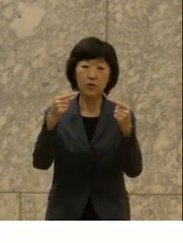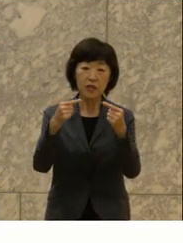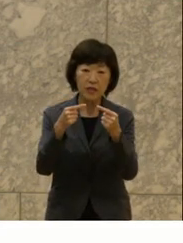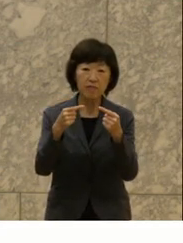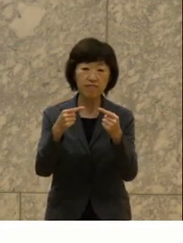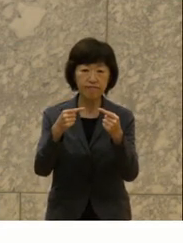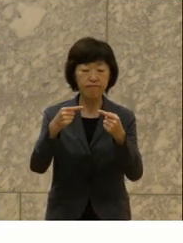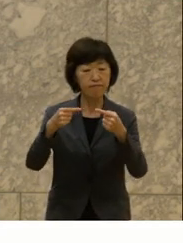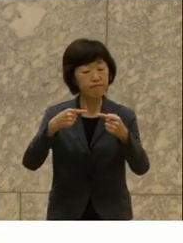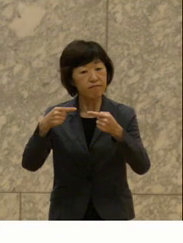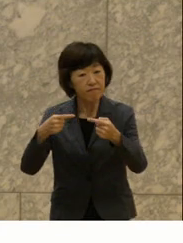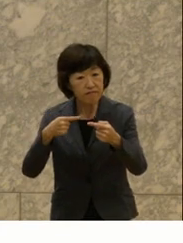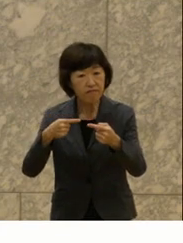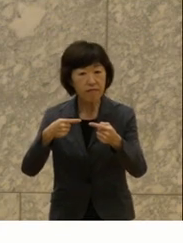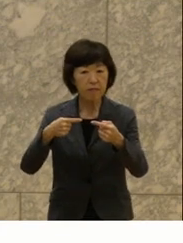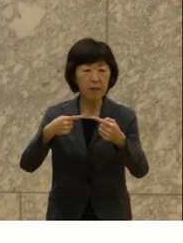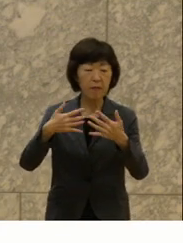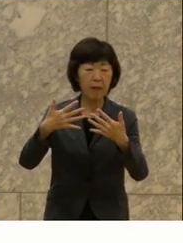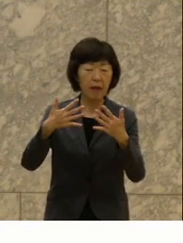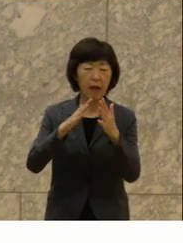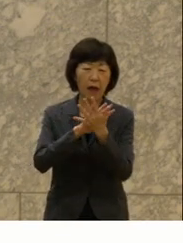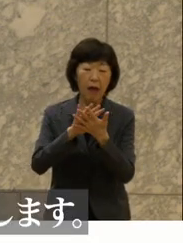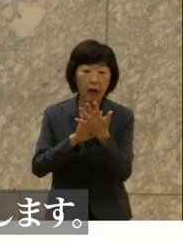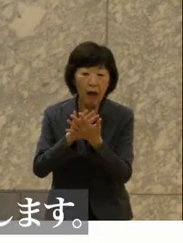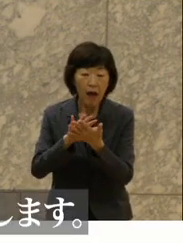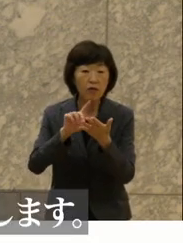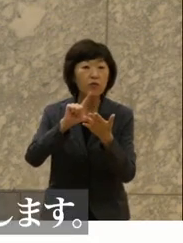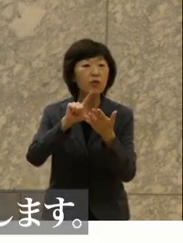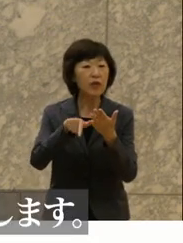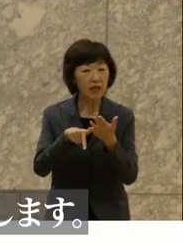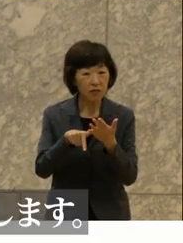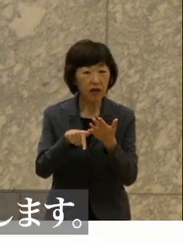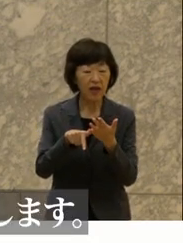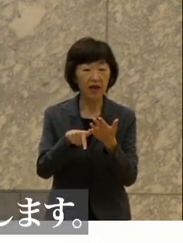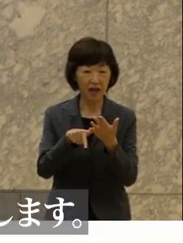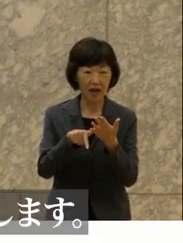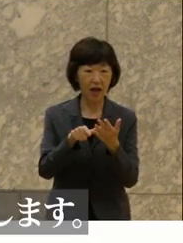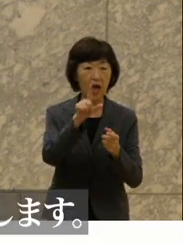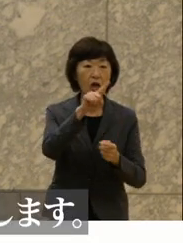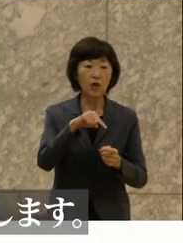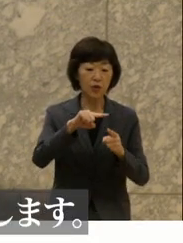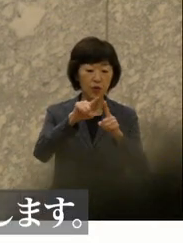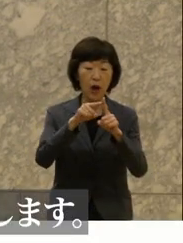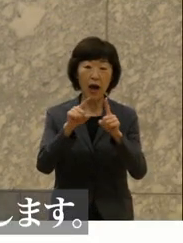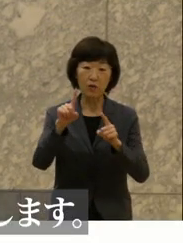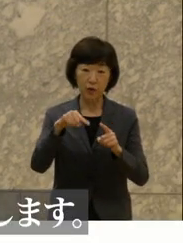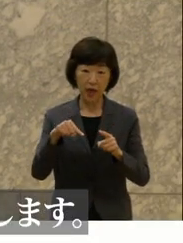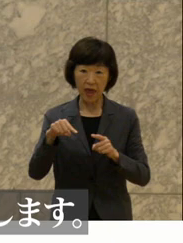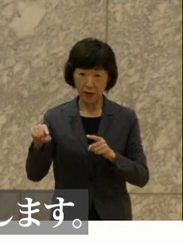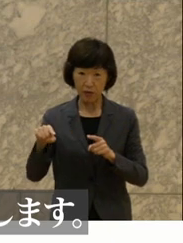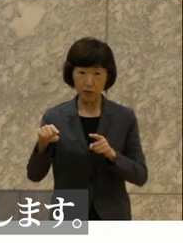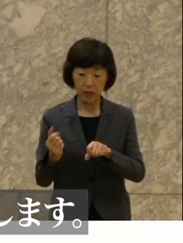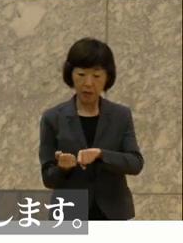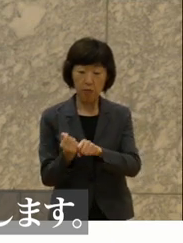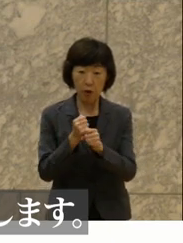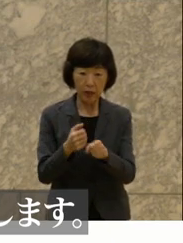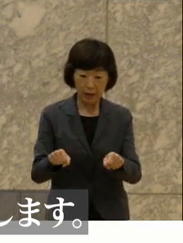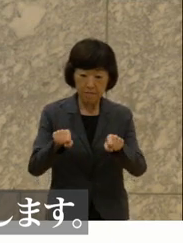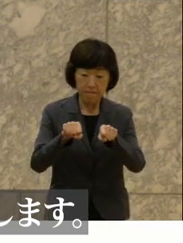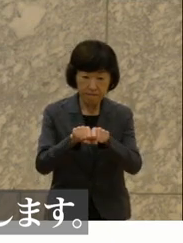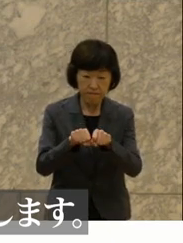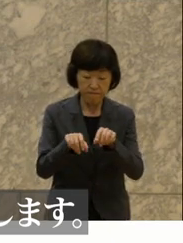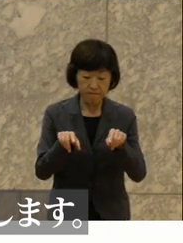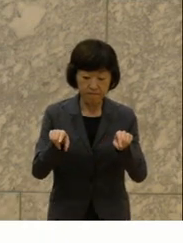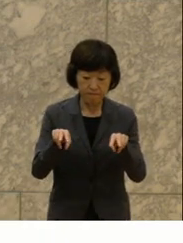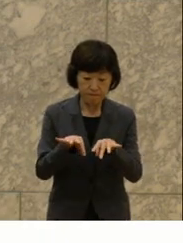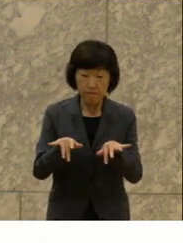によって映像を見ることができなくなった場合はお知らせをしているURLに再度接続をしていただきますようお願い